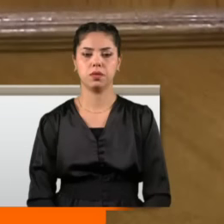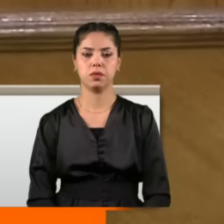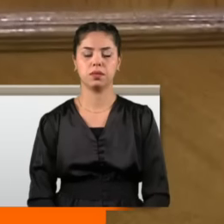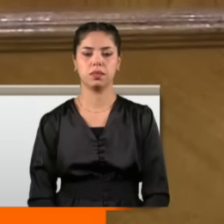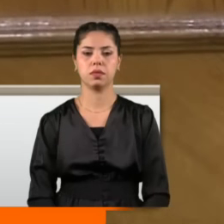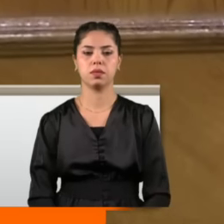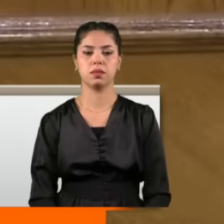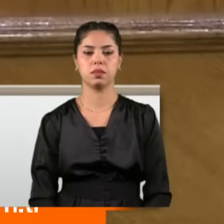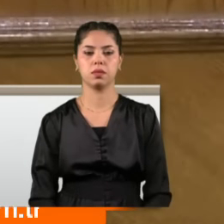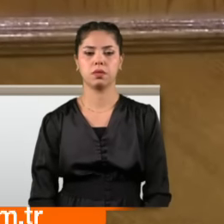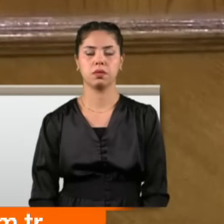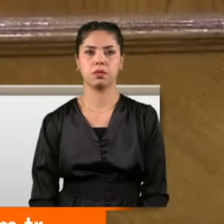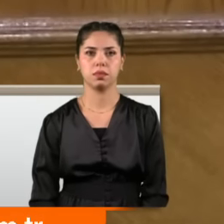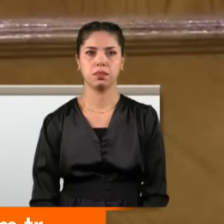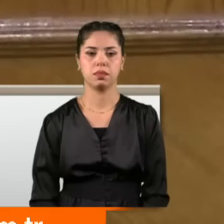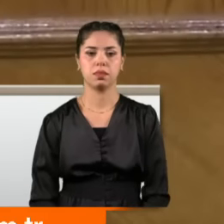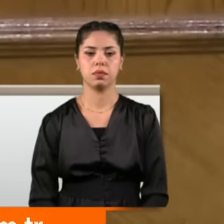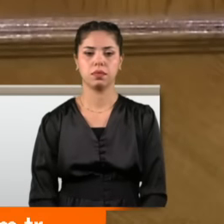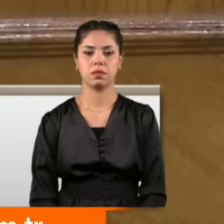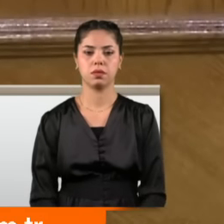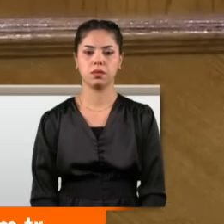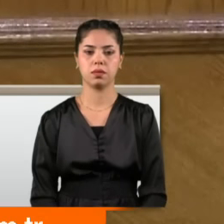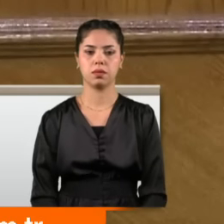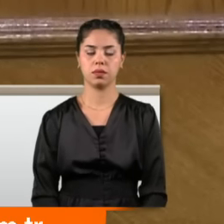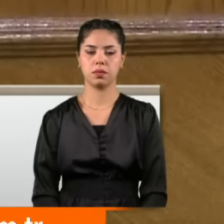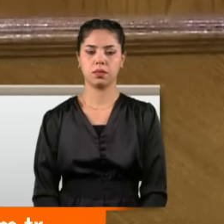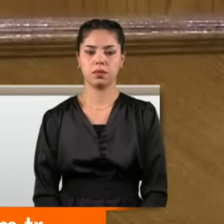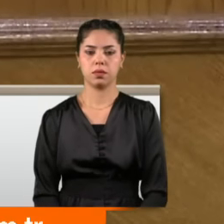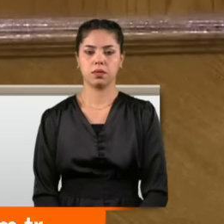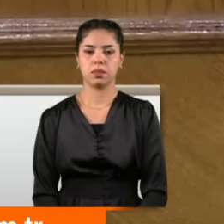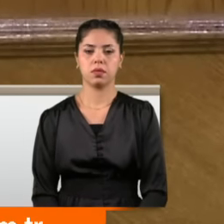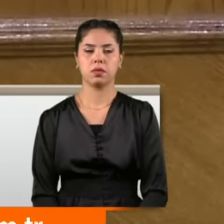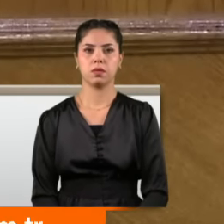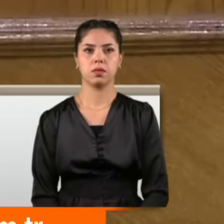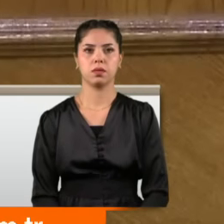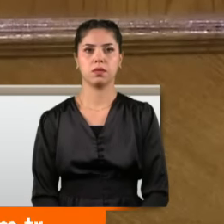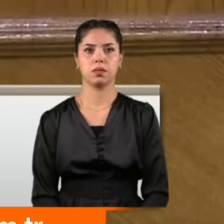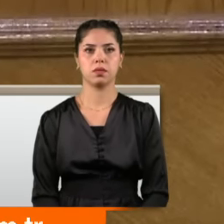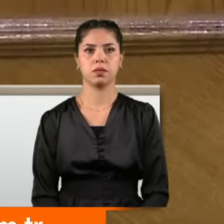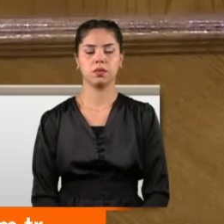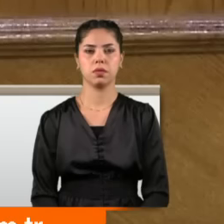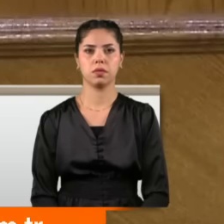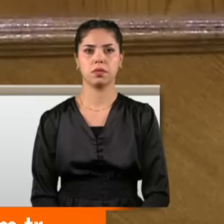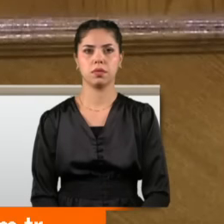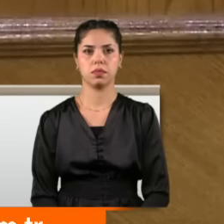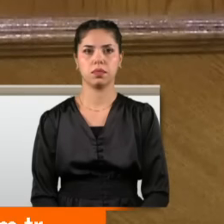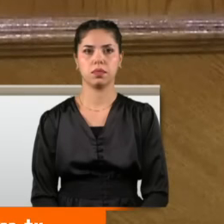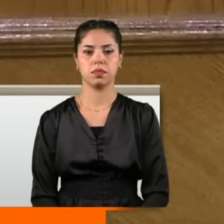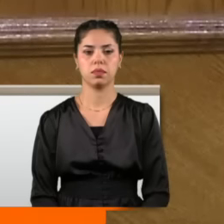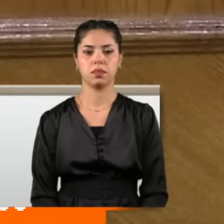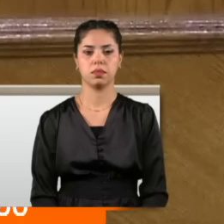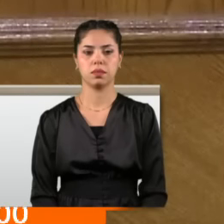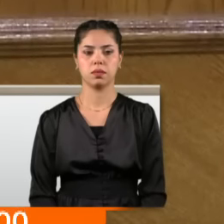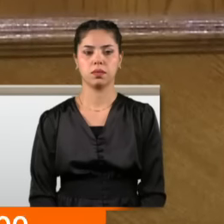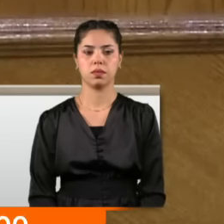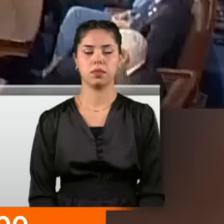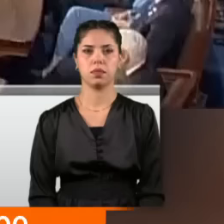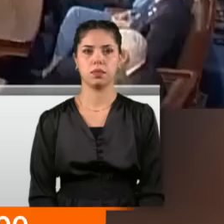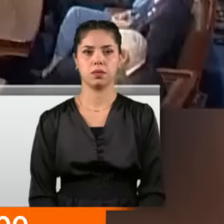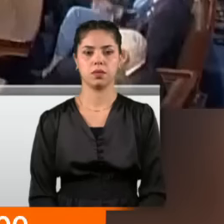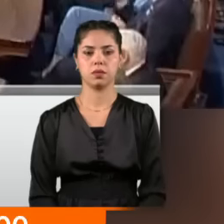adalet mahkemesinin kararıdır ve mahkemenin kararına saygı gösterilmeli ve uygulanmalıdır. Avrupa Birliği'nin tüm üyeleri bu mahkeme kararını uygulamak